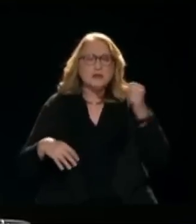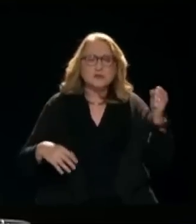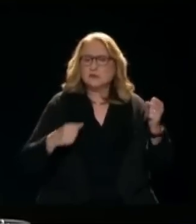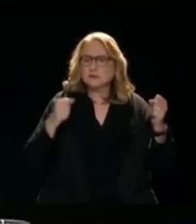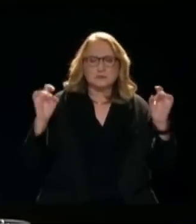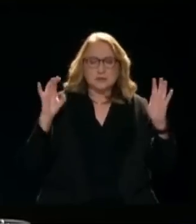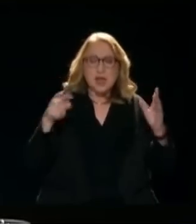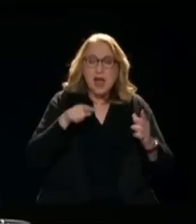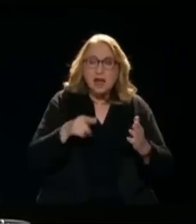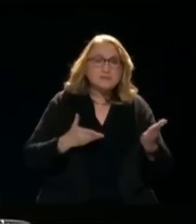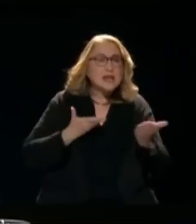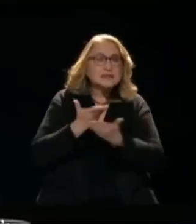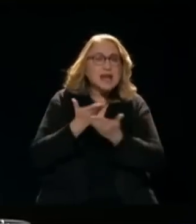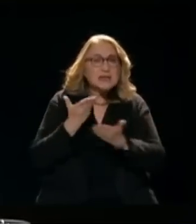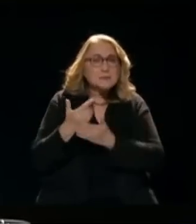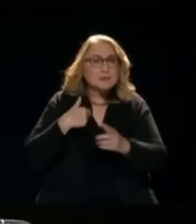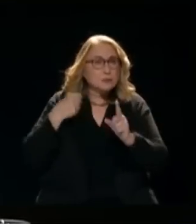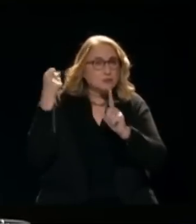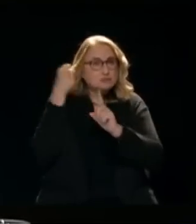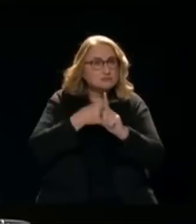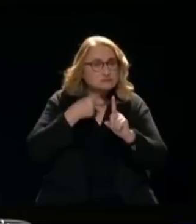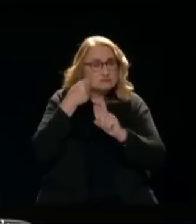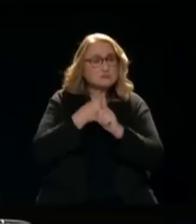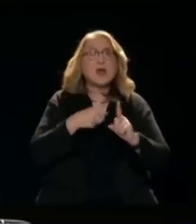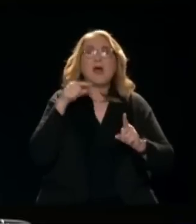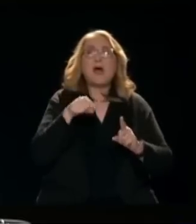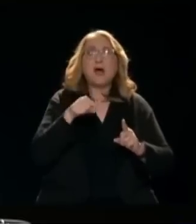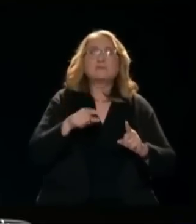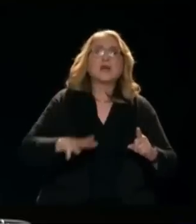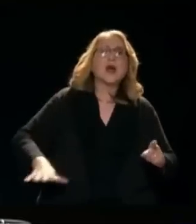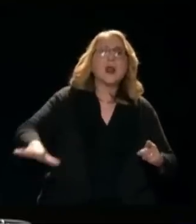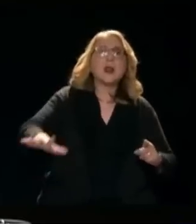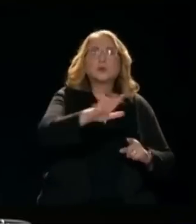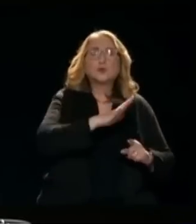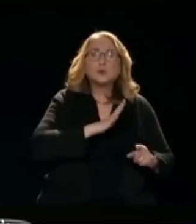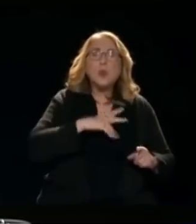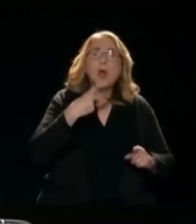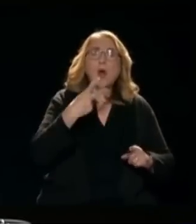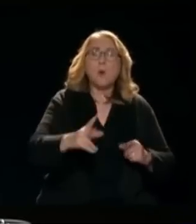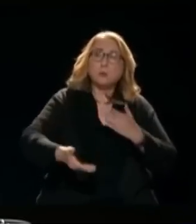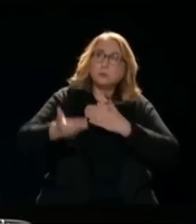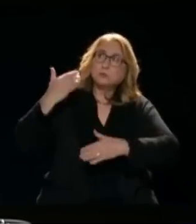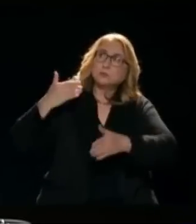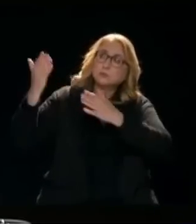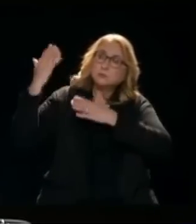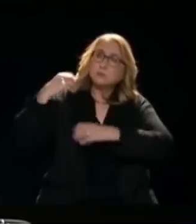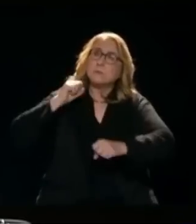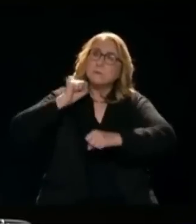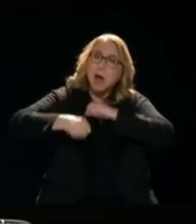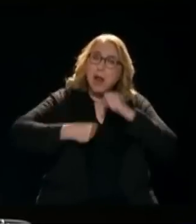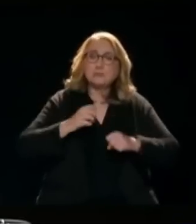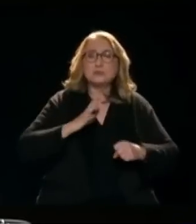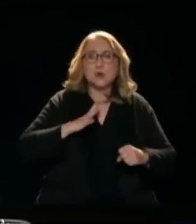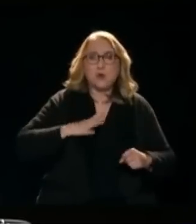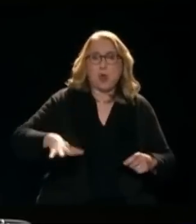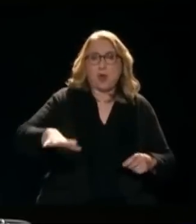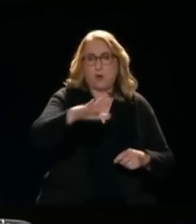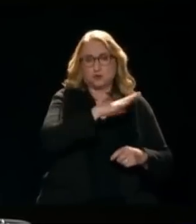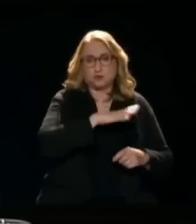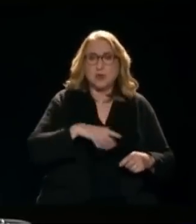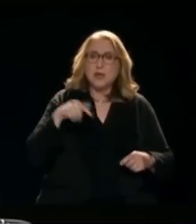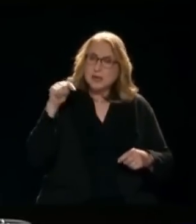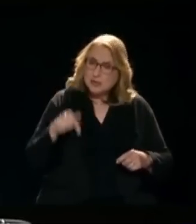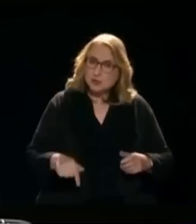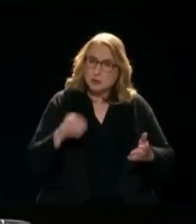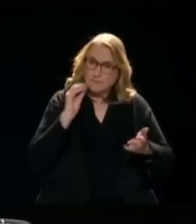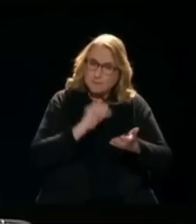τα υπερασπίστηκε σε άλλες ιστορικές εποχές, είτε σε άλλες συνθήκες, και επομένως καλείται τώρα και τώρα να πολεμήσει για αυτά και